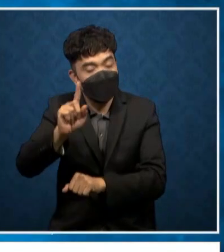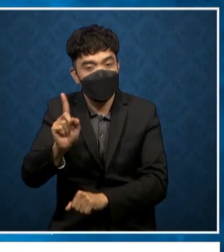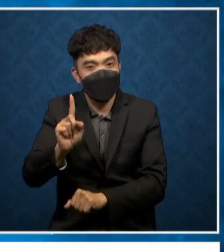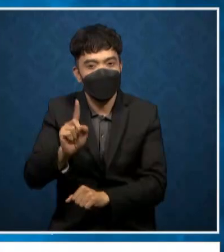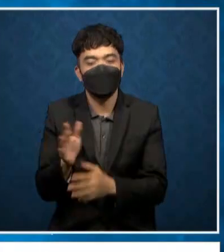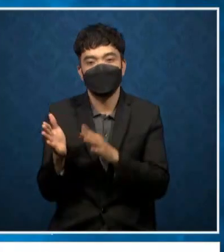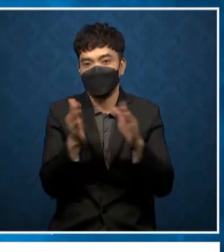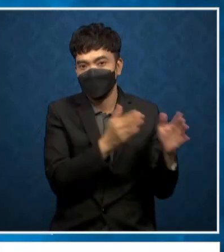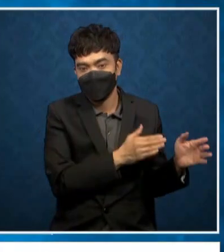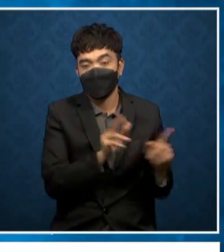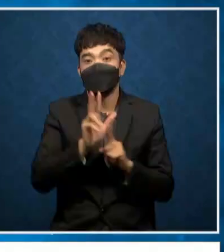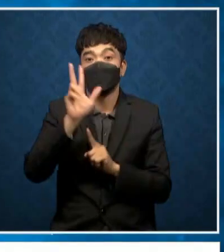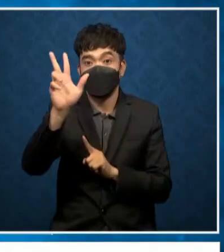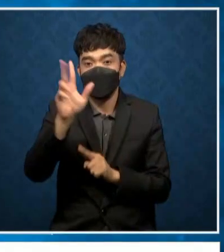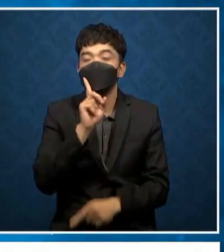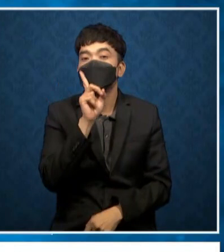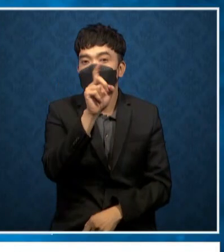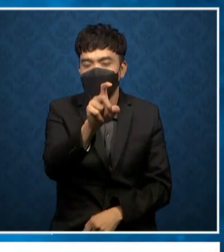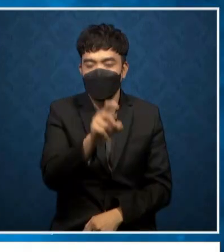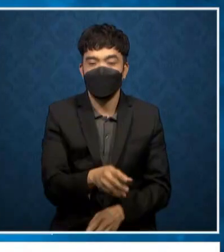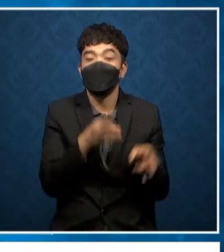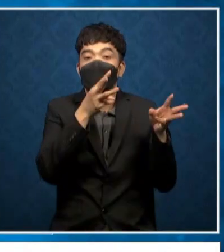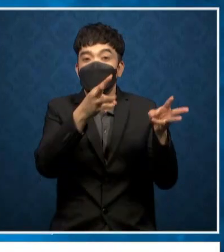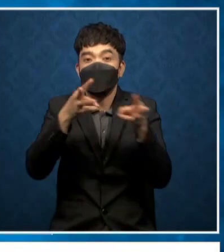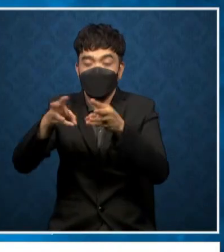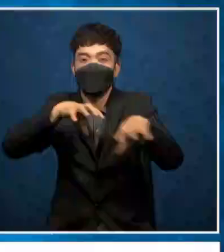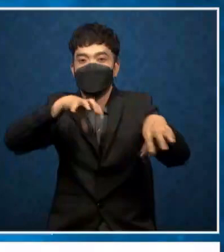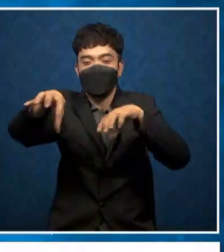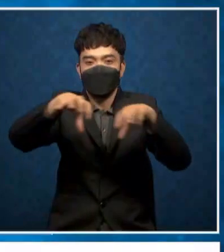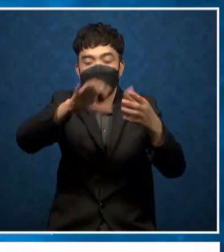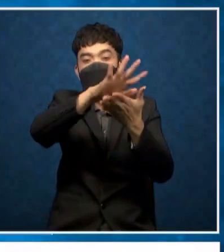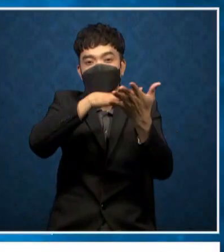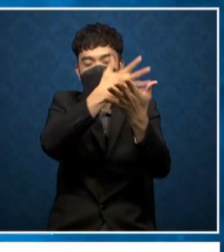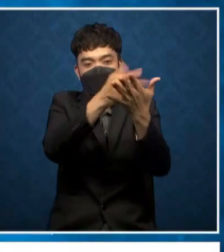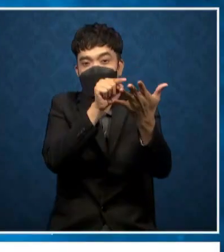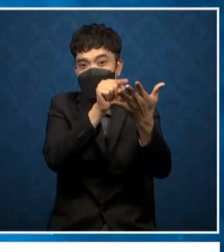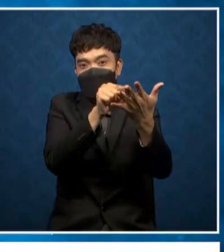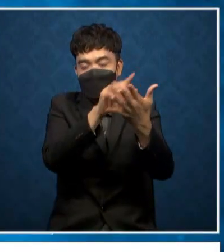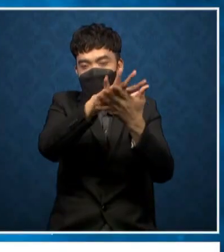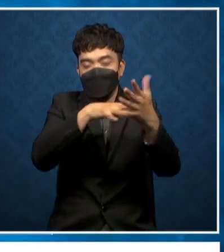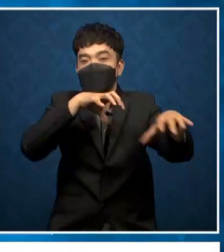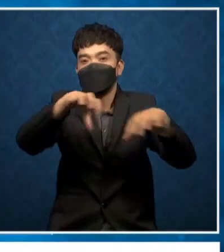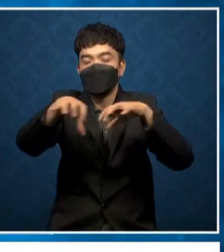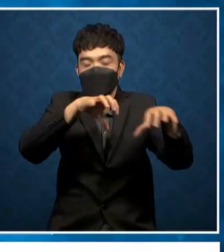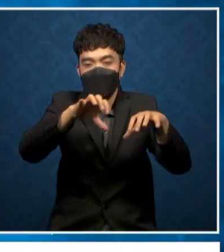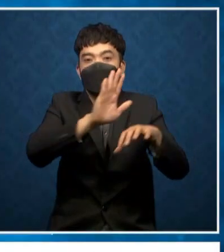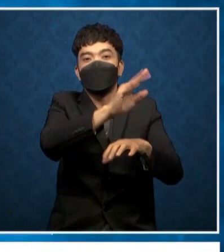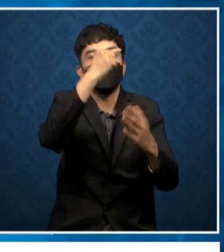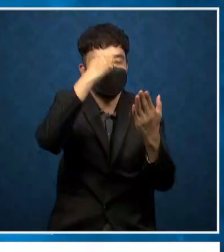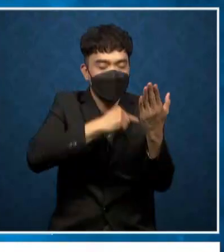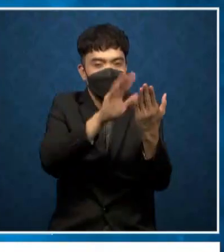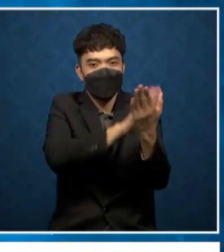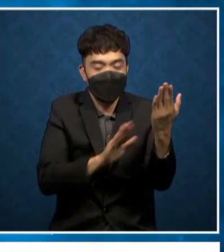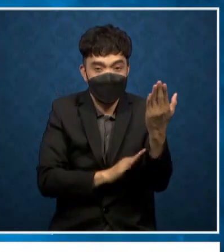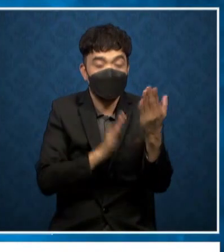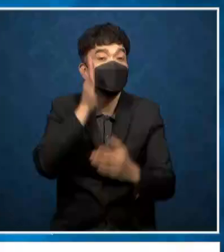คำถามที่ 3 ครับขอทราบแนวทางการเบิงงานตามแผนการรปปเทศภารเบินดินนพวกต่